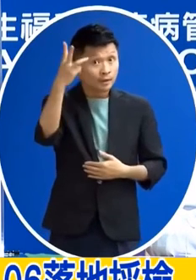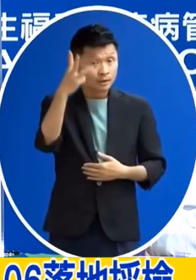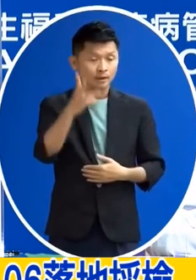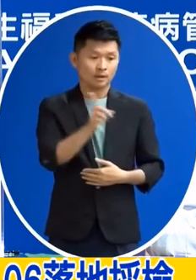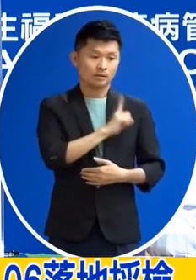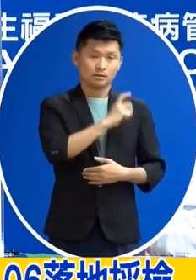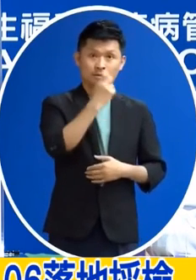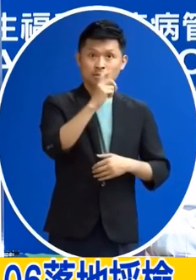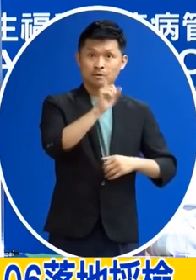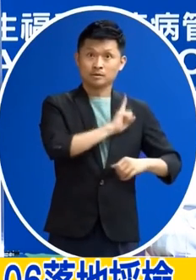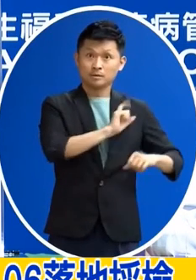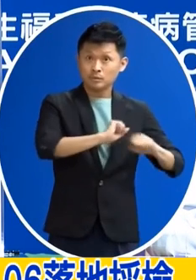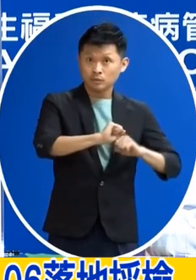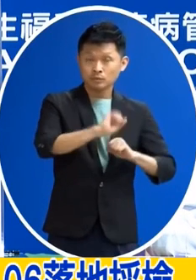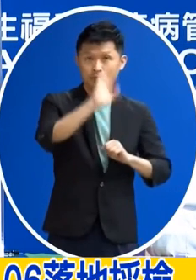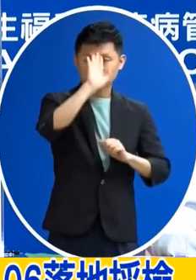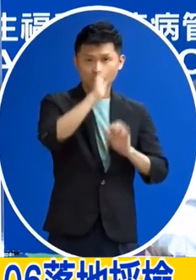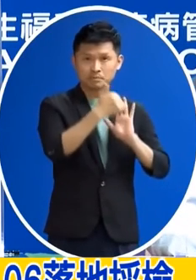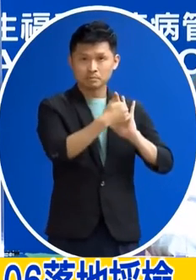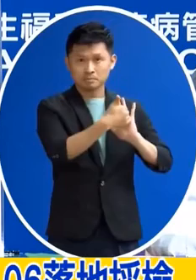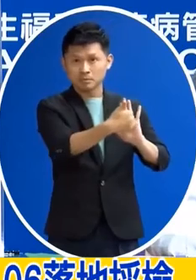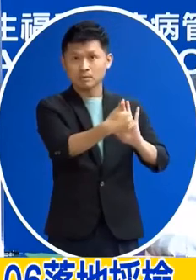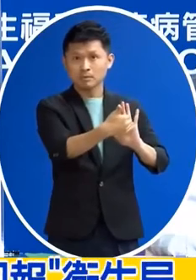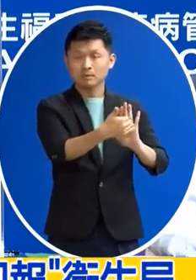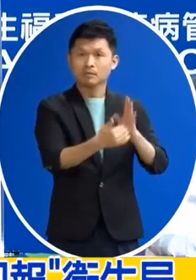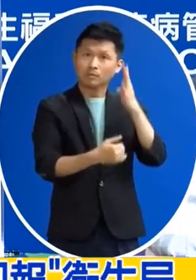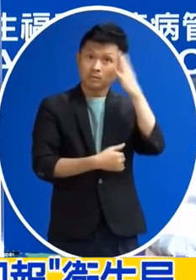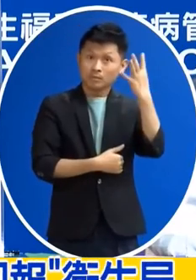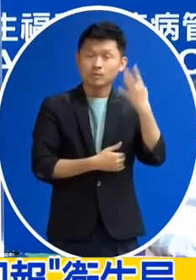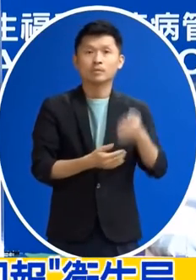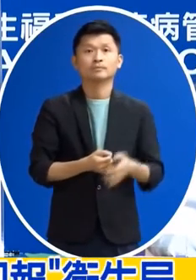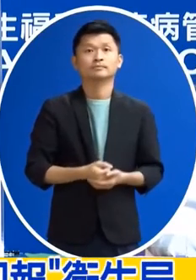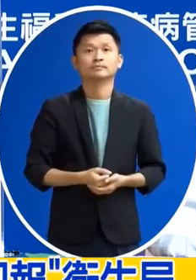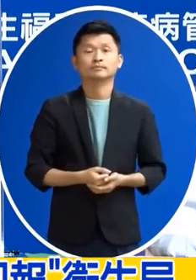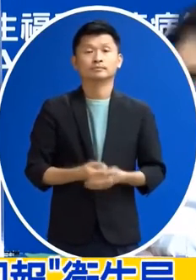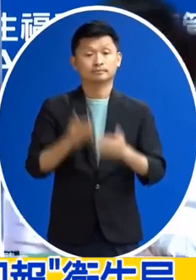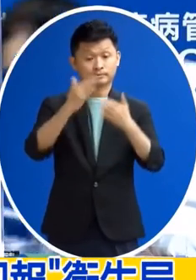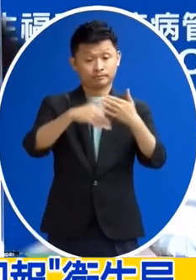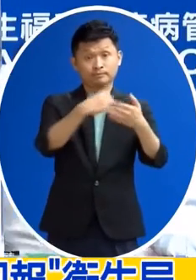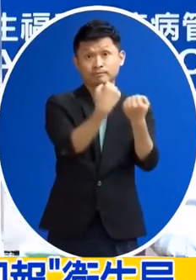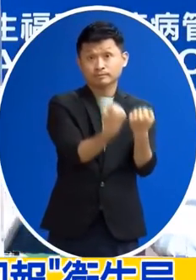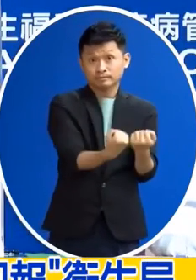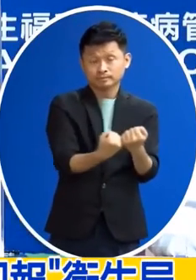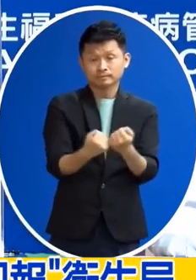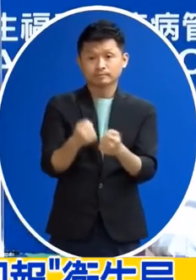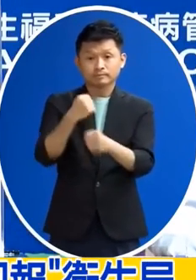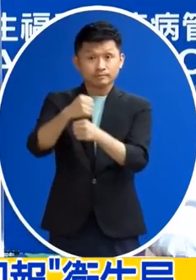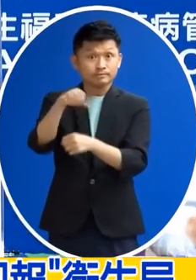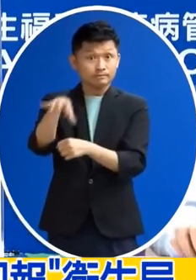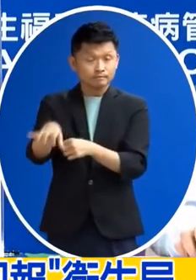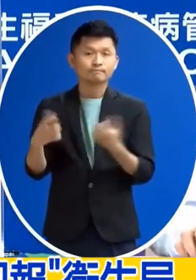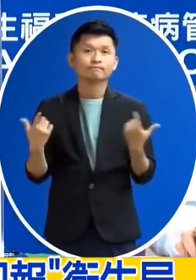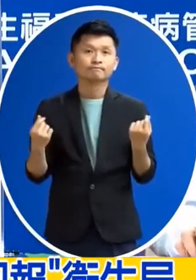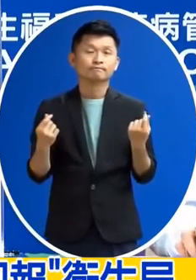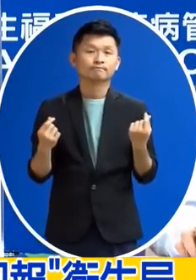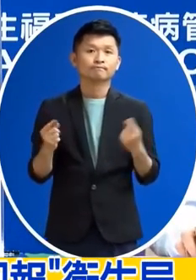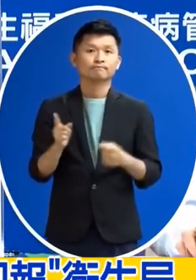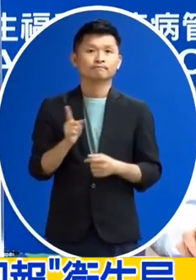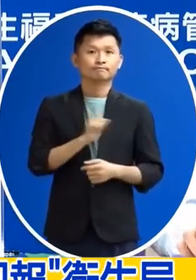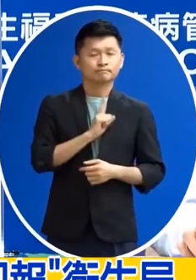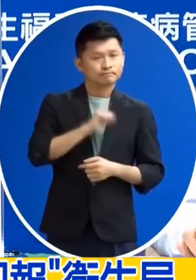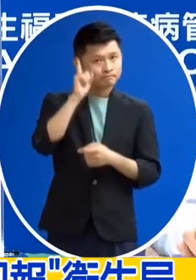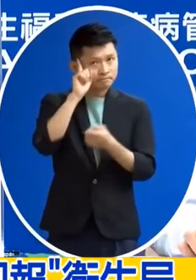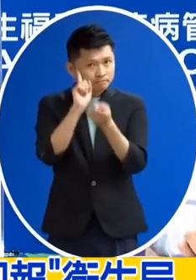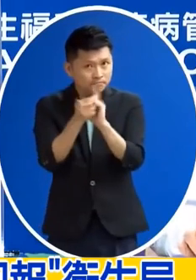的自主防疫。那在学校或是在机关基本上也是要做自主的应